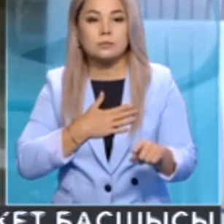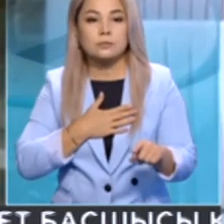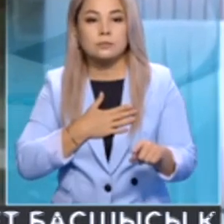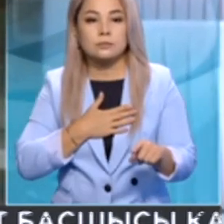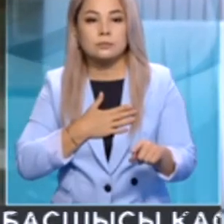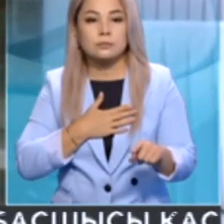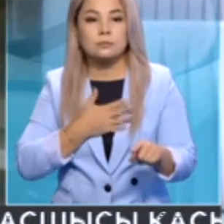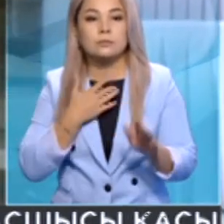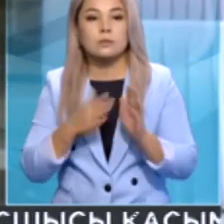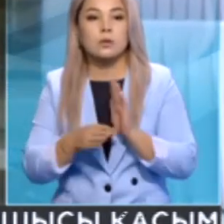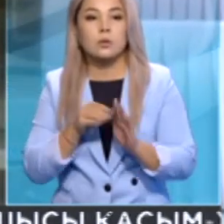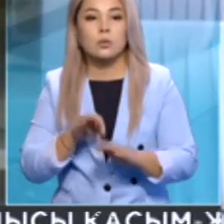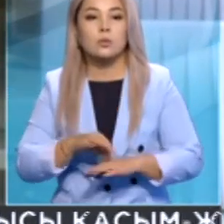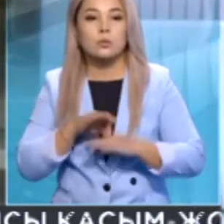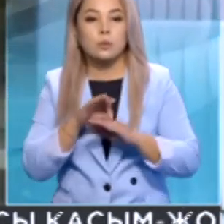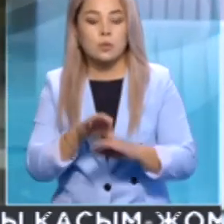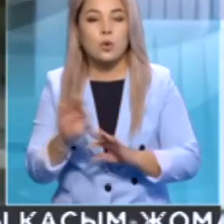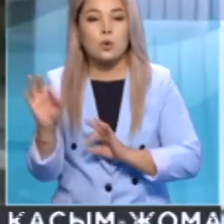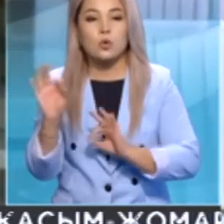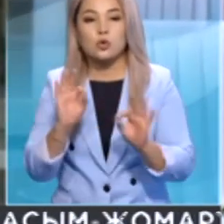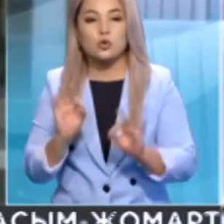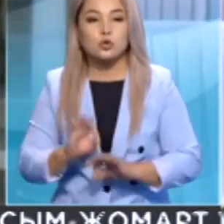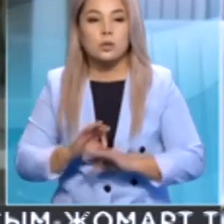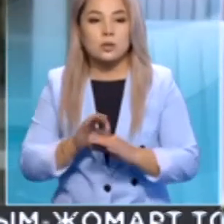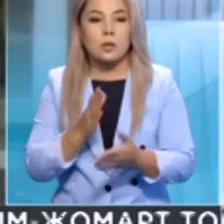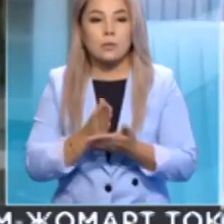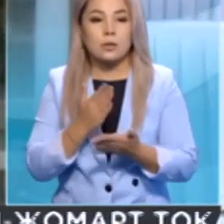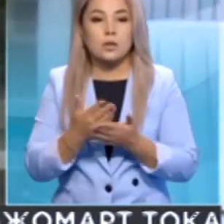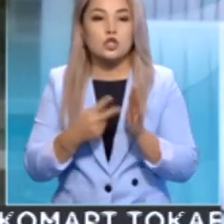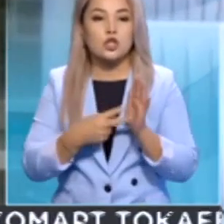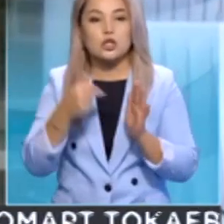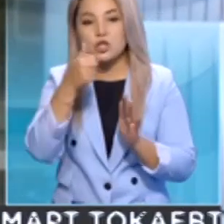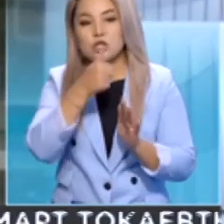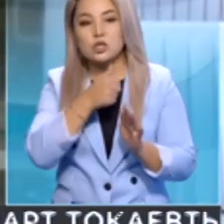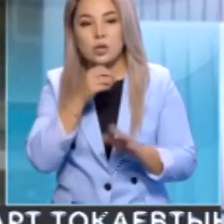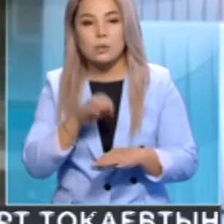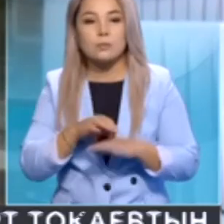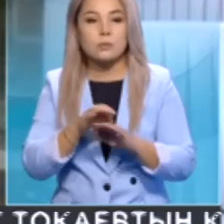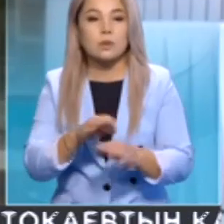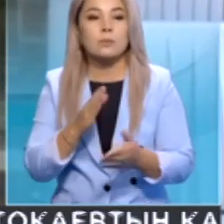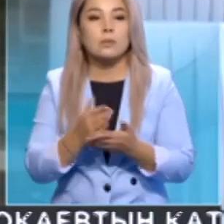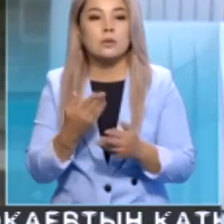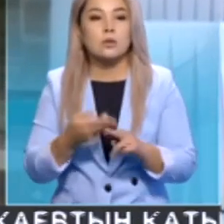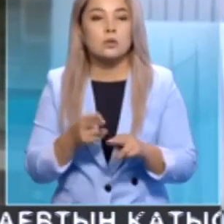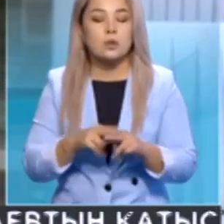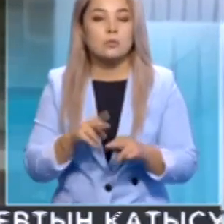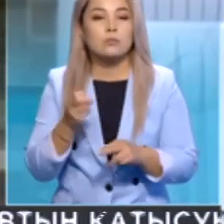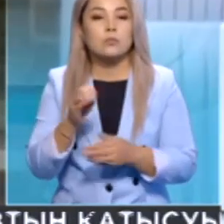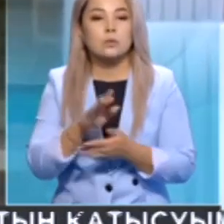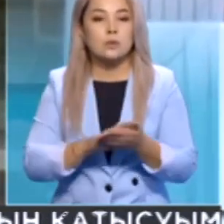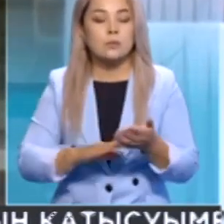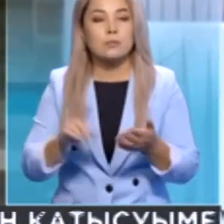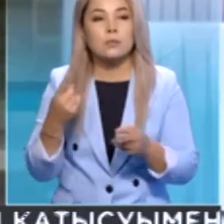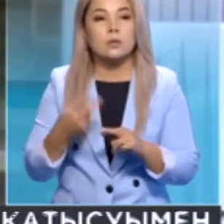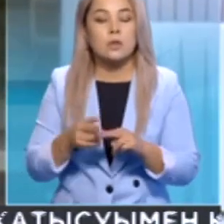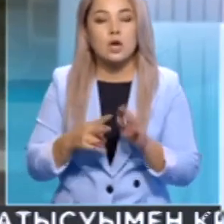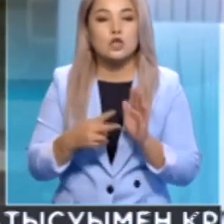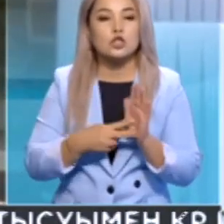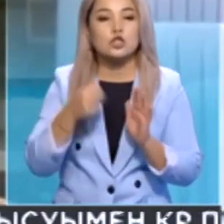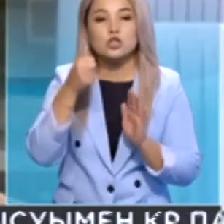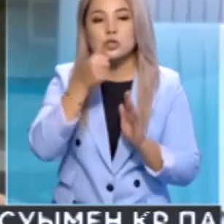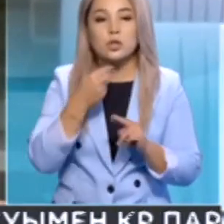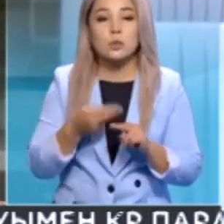президент сайлауын осы күзге қойып отыр. Ал 7 жыл мерзімді атады президент. Енді 7 жылда